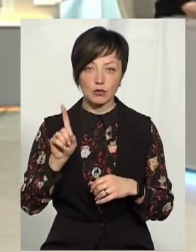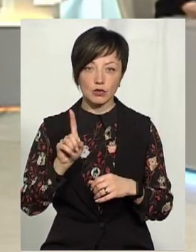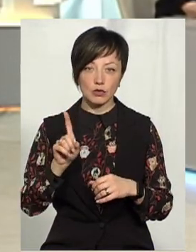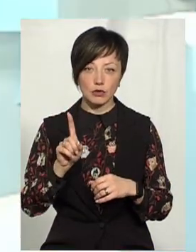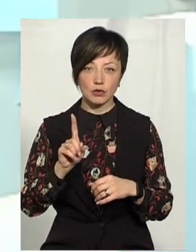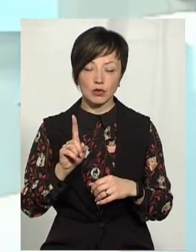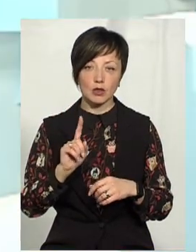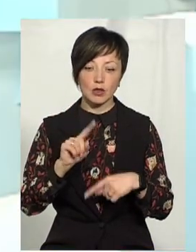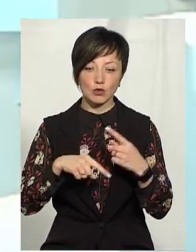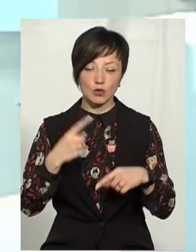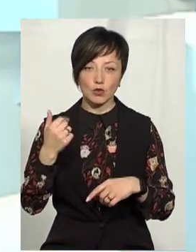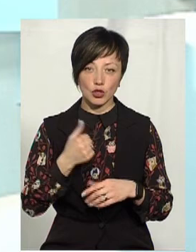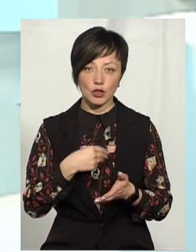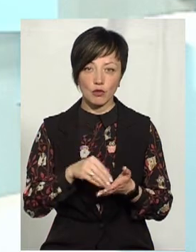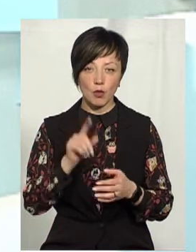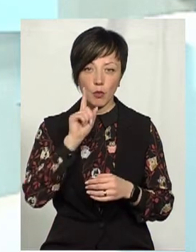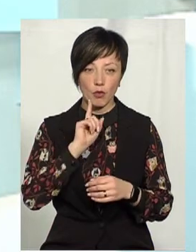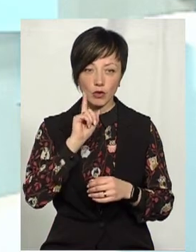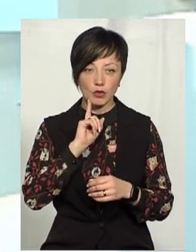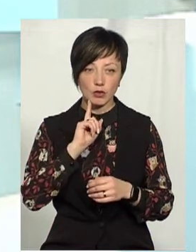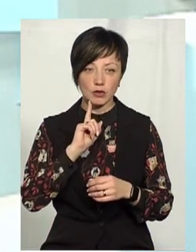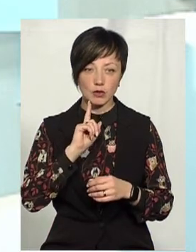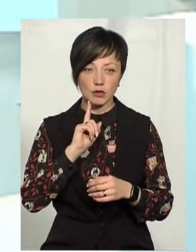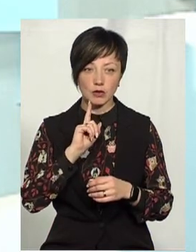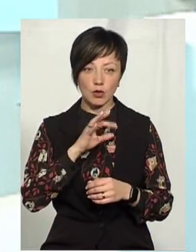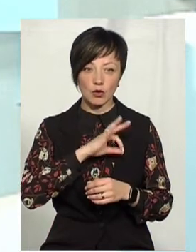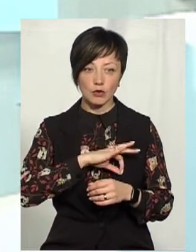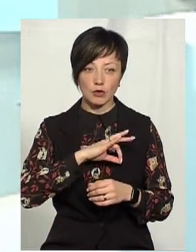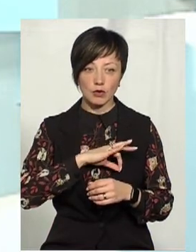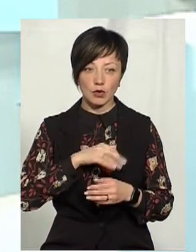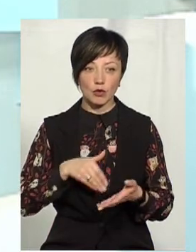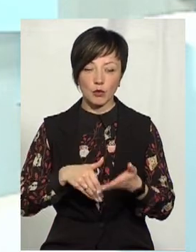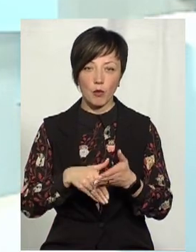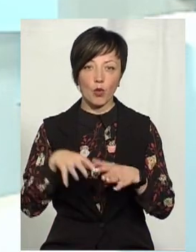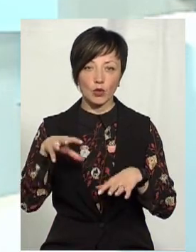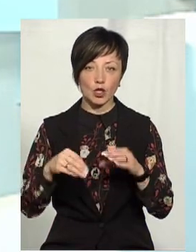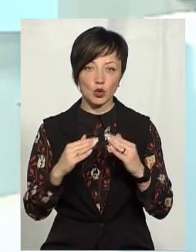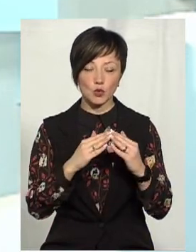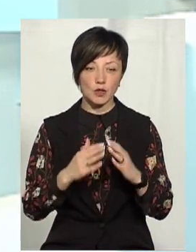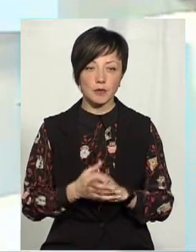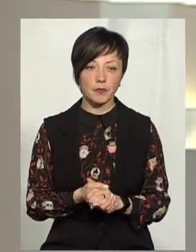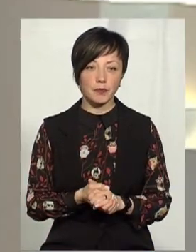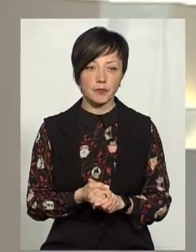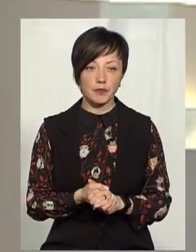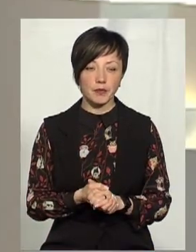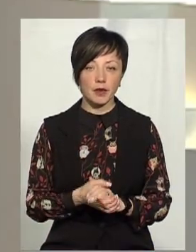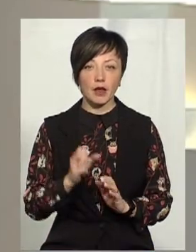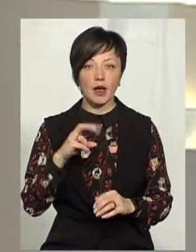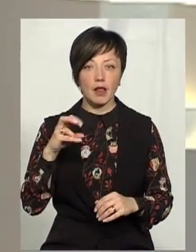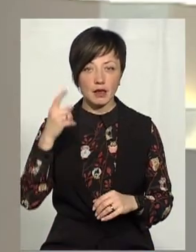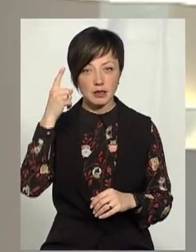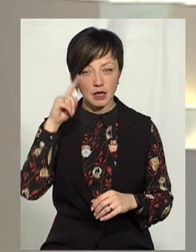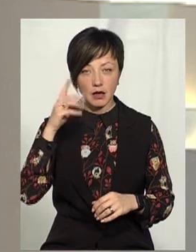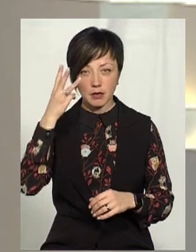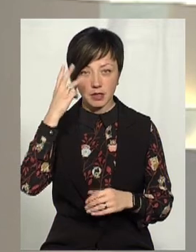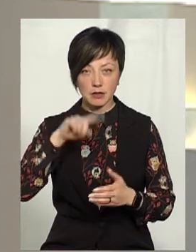2-3 тижнів він буде закуплений, а поки що ми будемо користуватися допомогою наших сусідів. Але я знаю, що місто